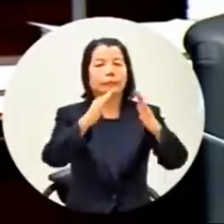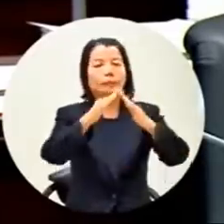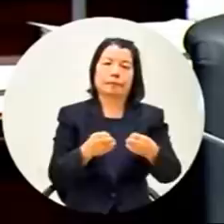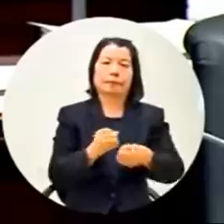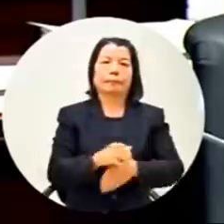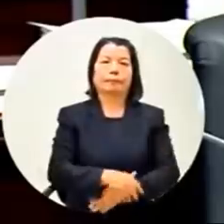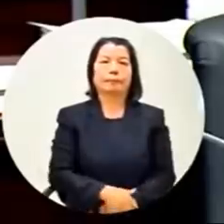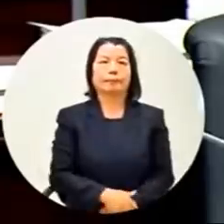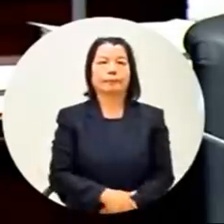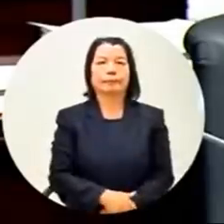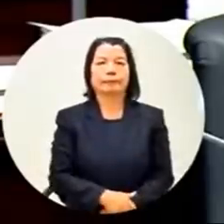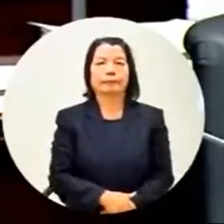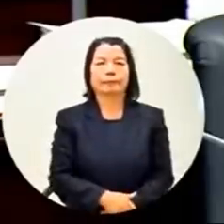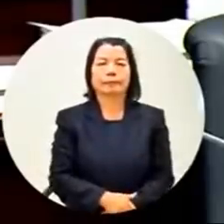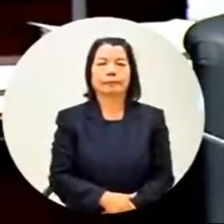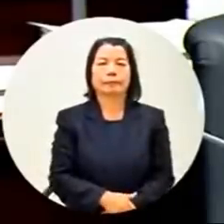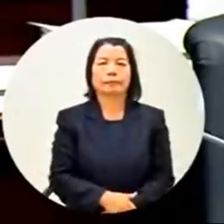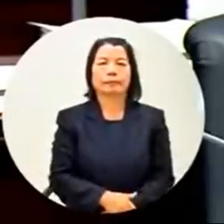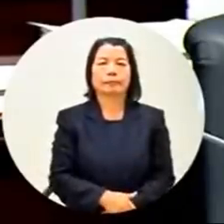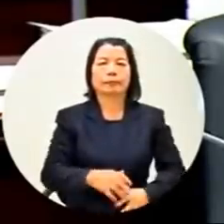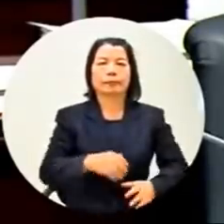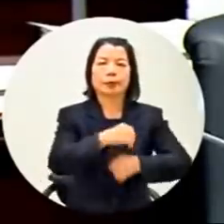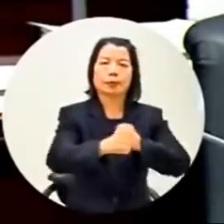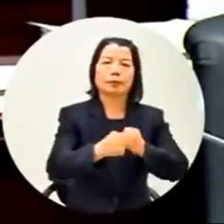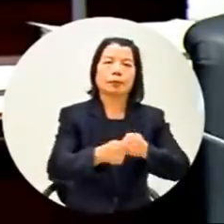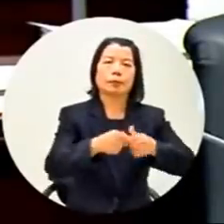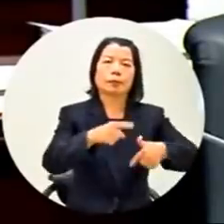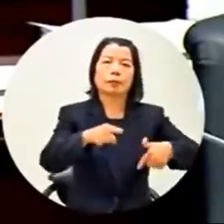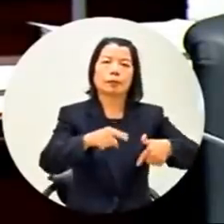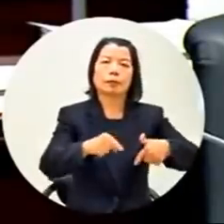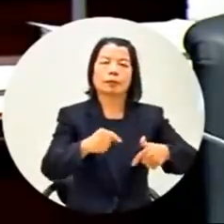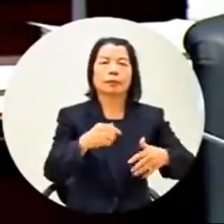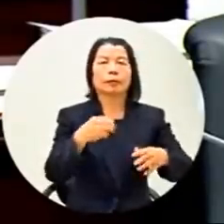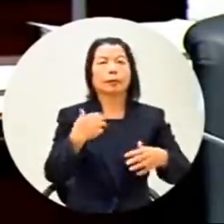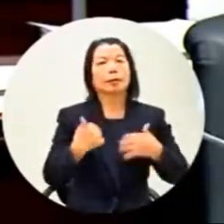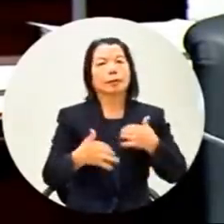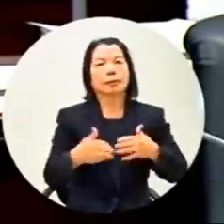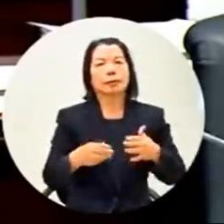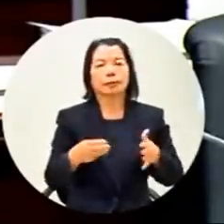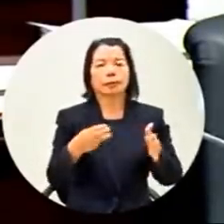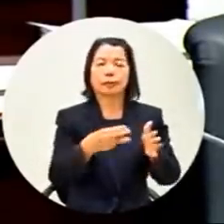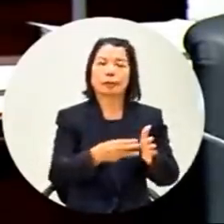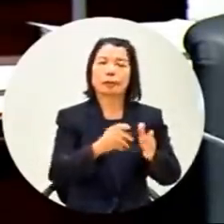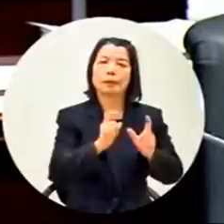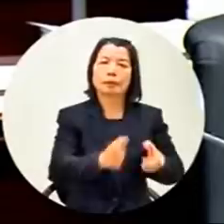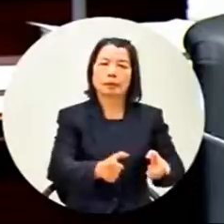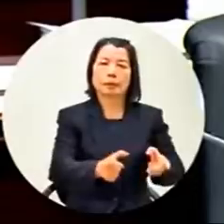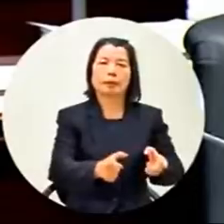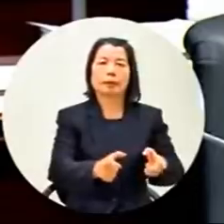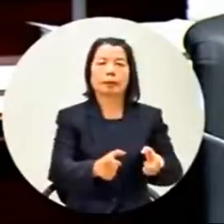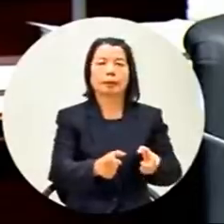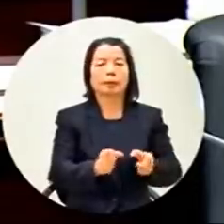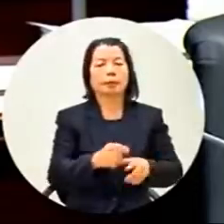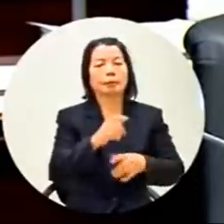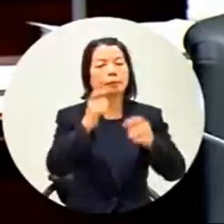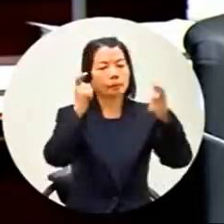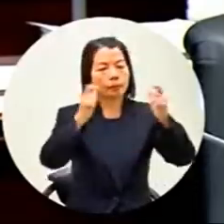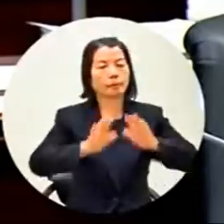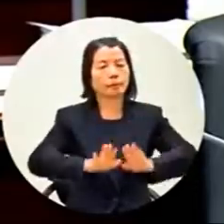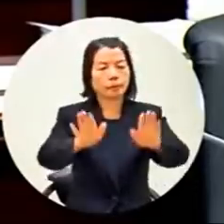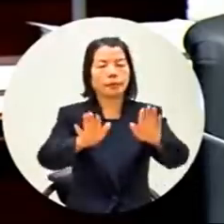探讨哦。活化新沙港，繁荣大高雄，怎么会从本来的游艇专